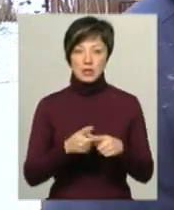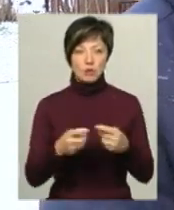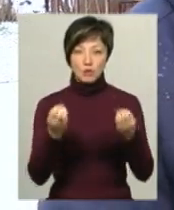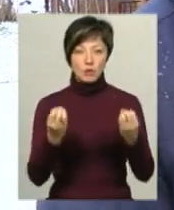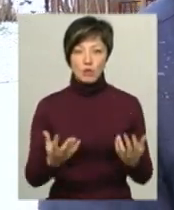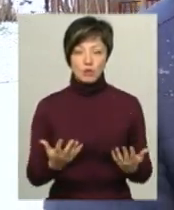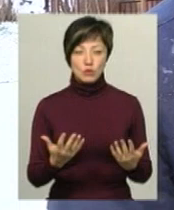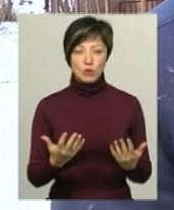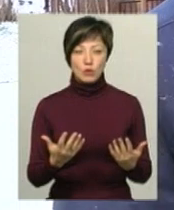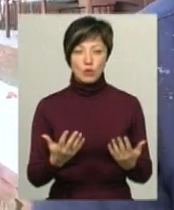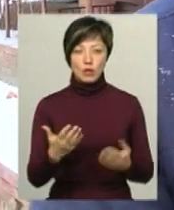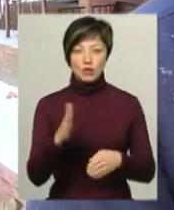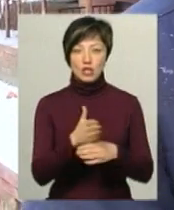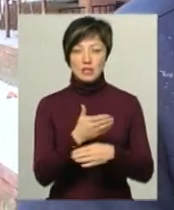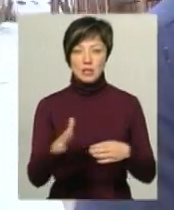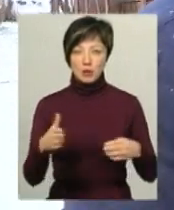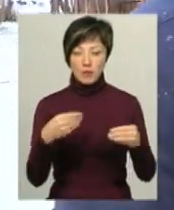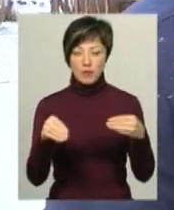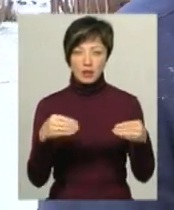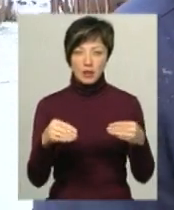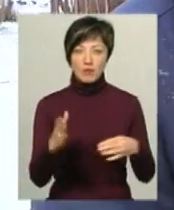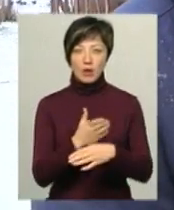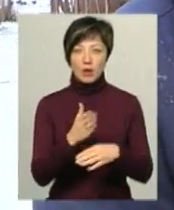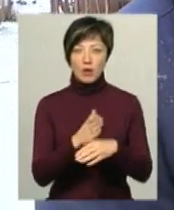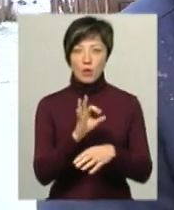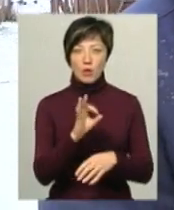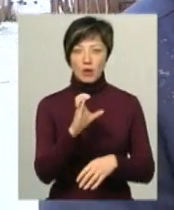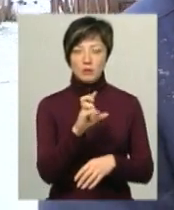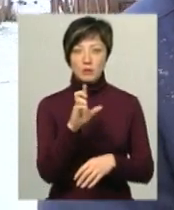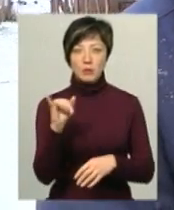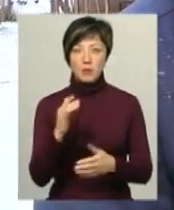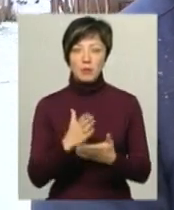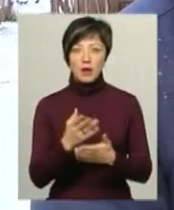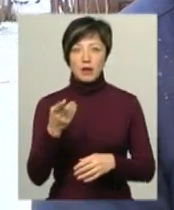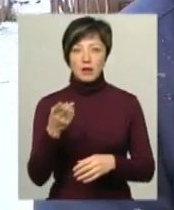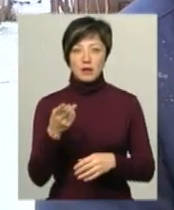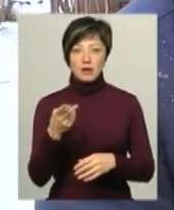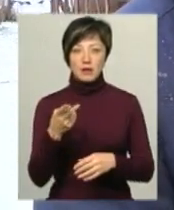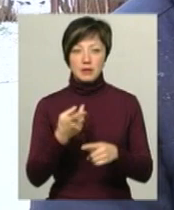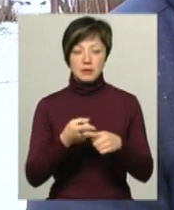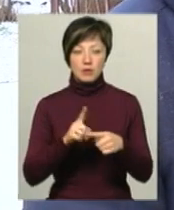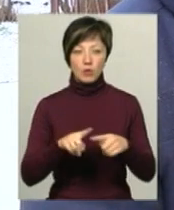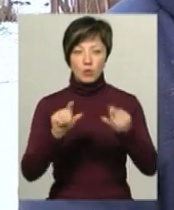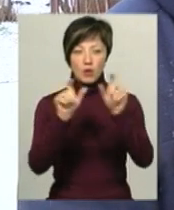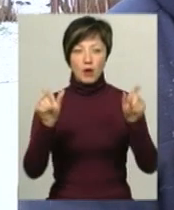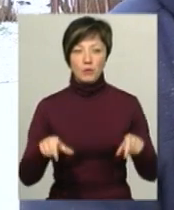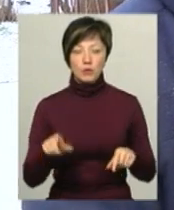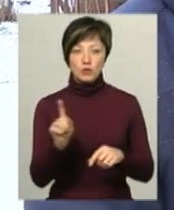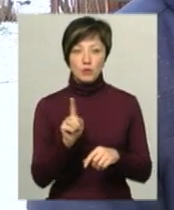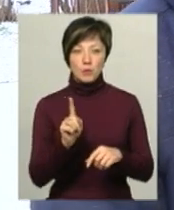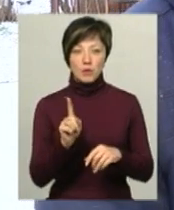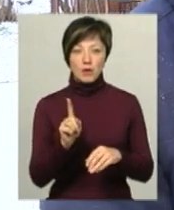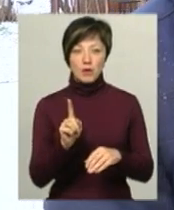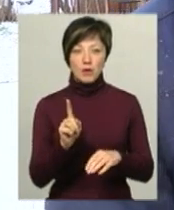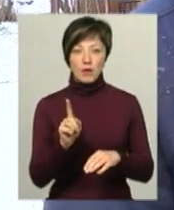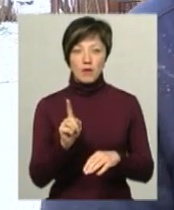просто кусок фанери. Виготовлена вона з ОСБ, має желізну антивандальну таку рамку, щоб тяжко було